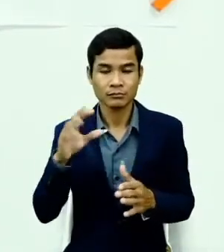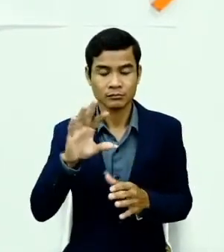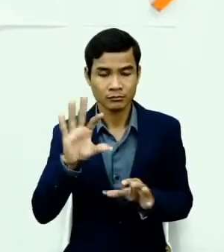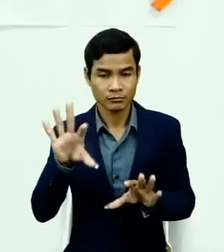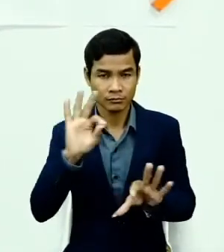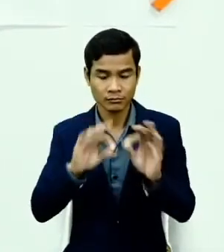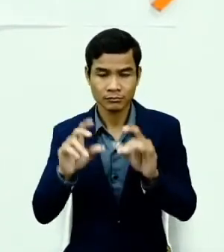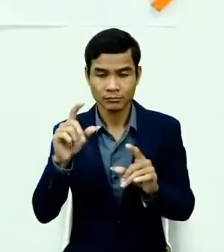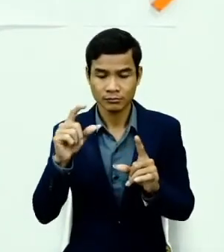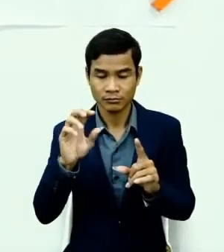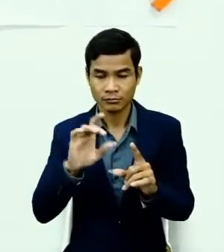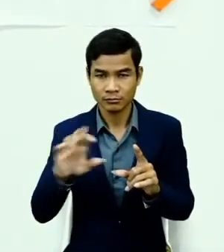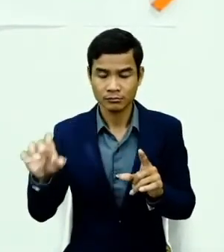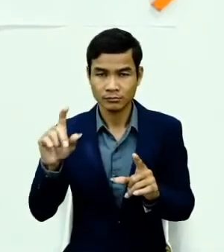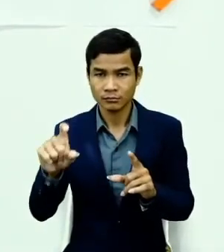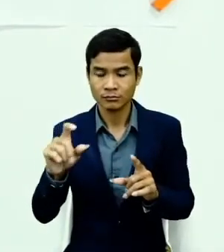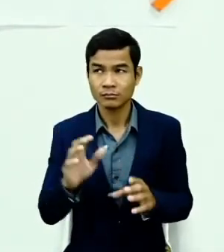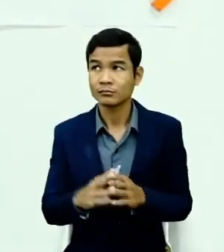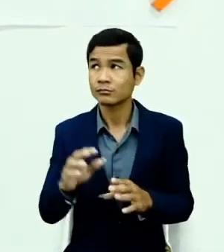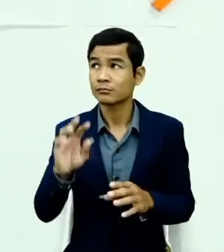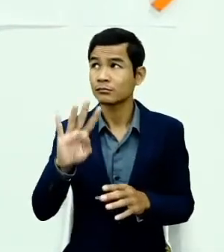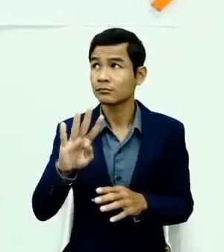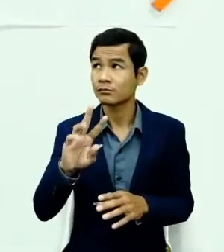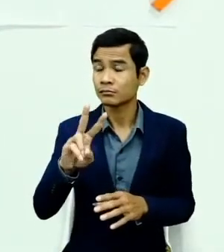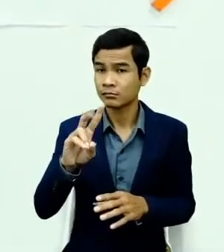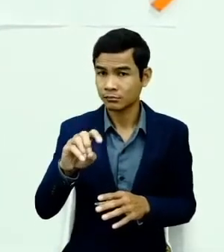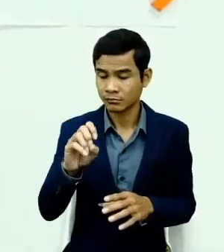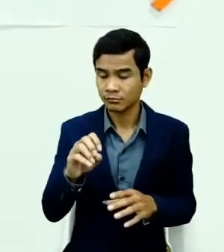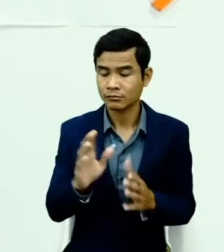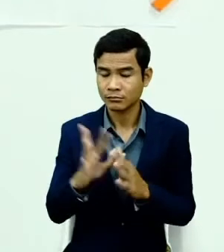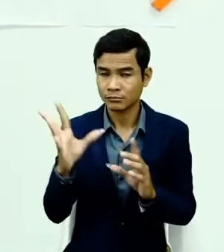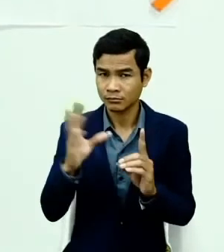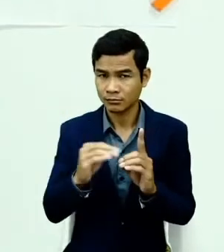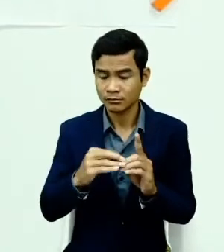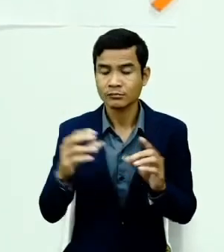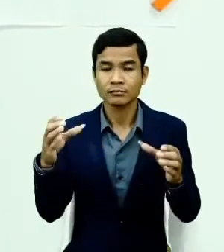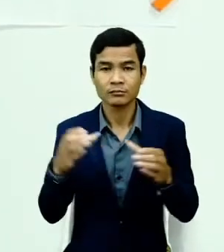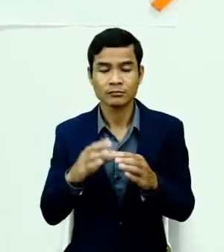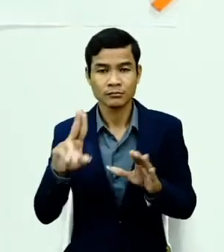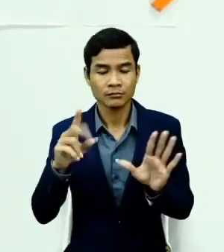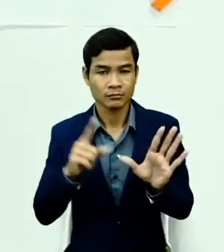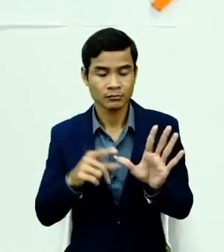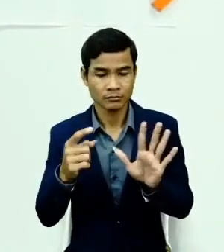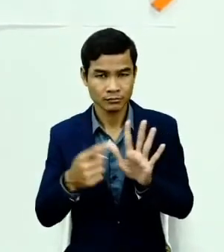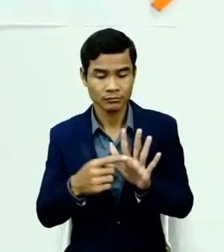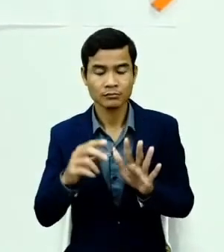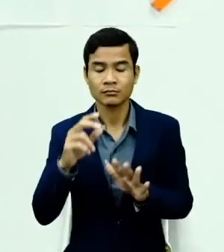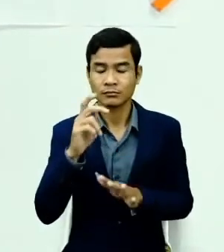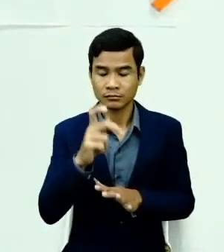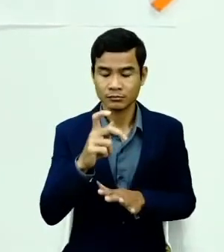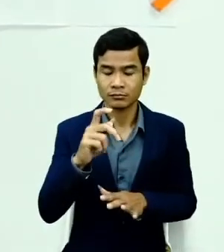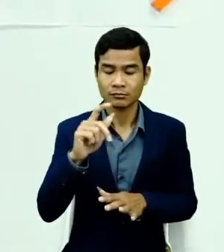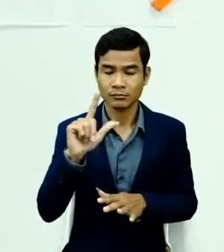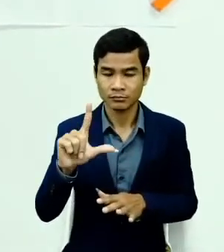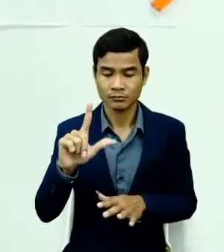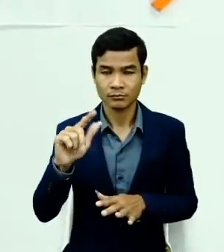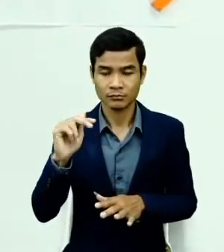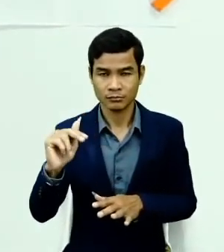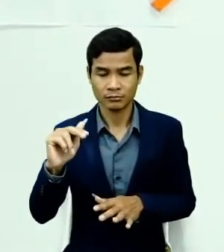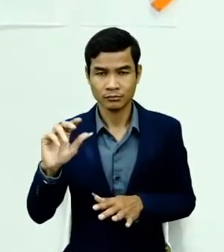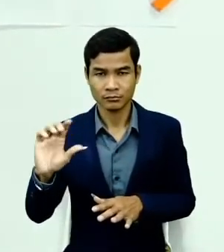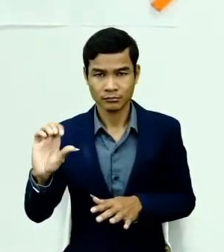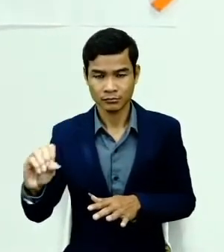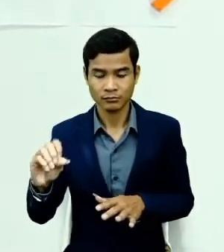ចំនួន10ពាក្យដែលមានផ្សំជាមួយនឹងជញ្ជនាពួកអកជតលចាហើយផ្សំជាមួយនឹង